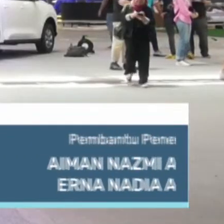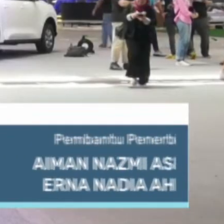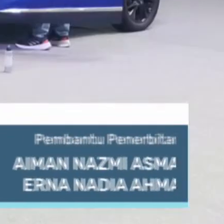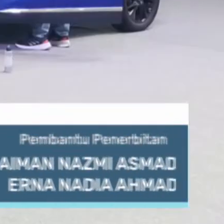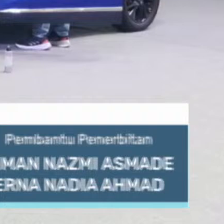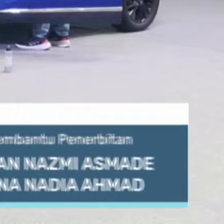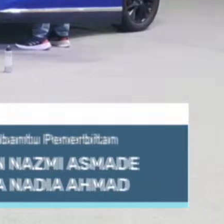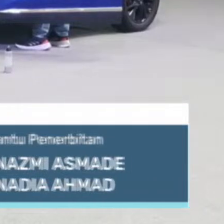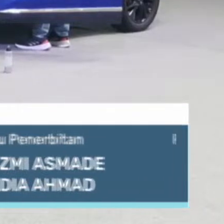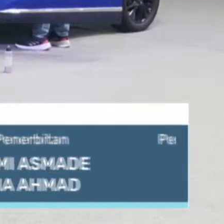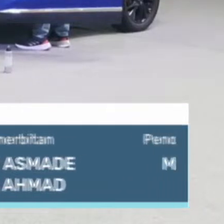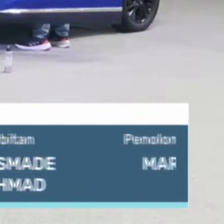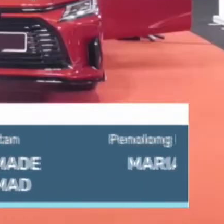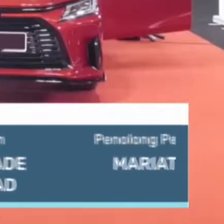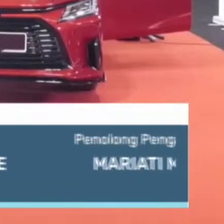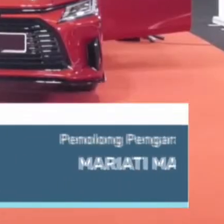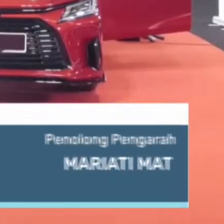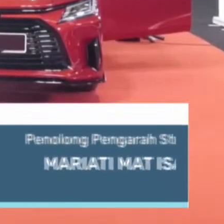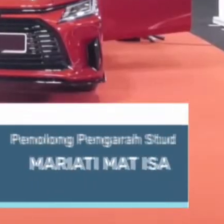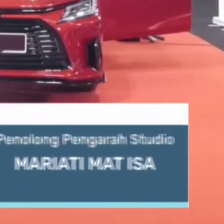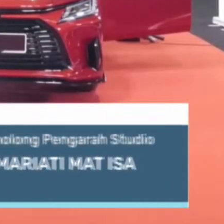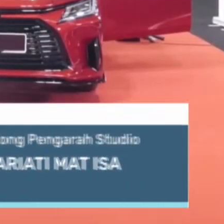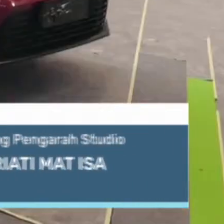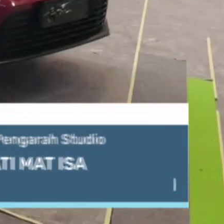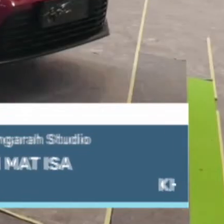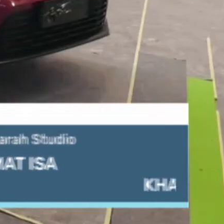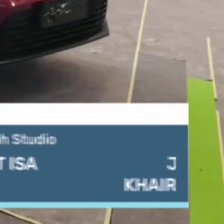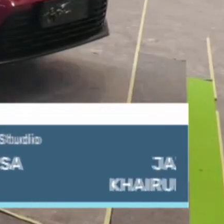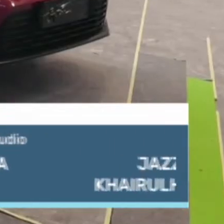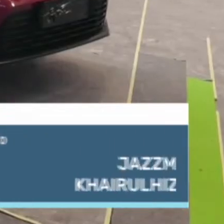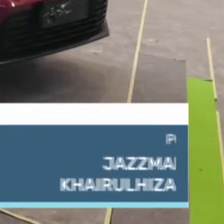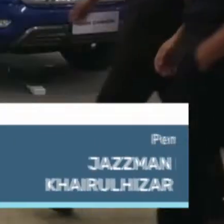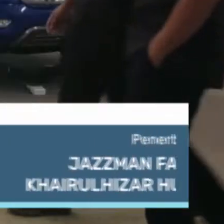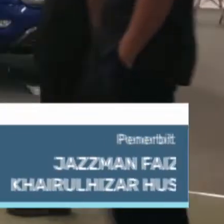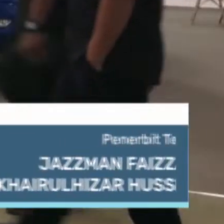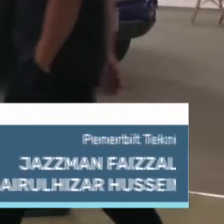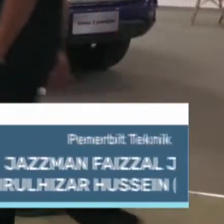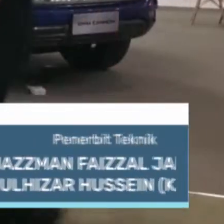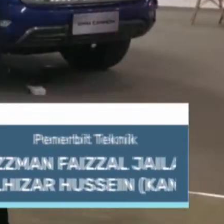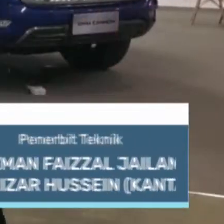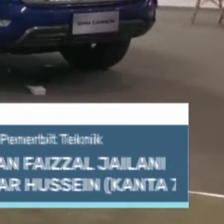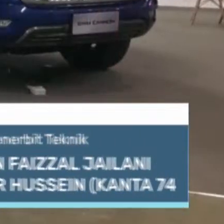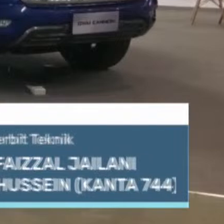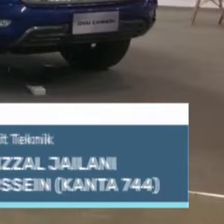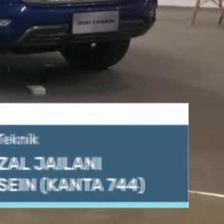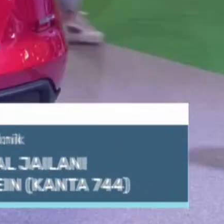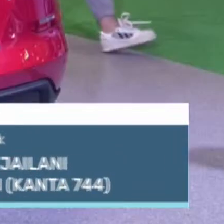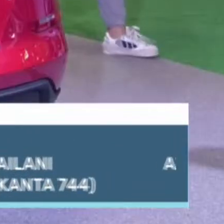We'll be right back.